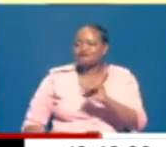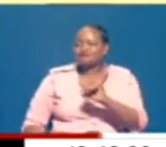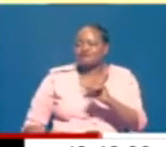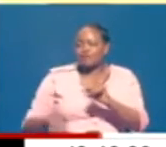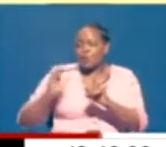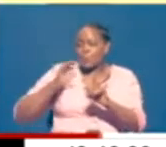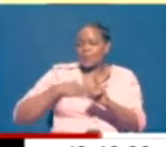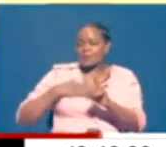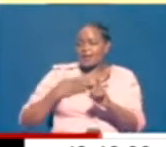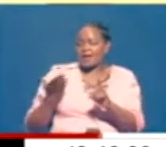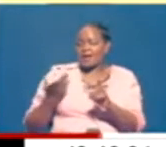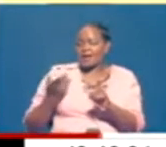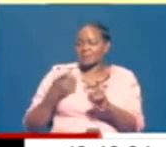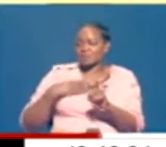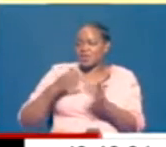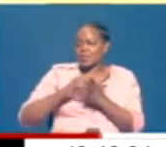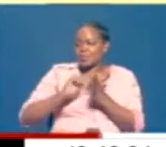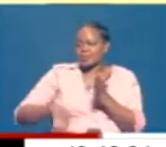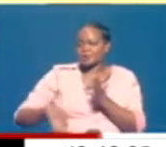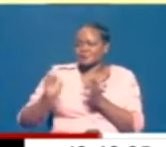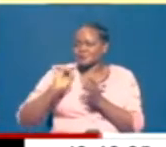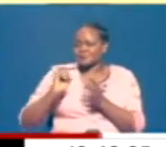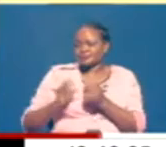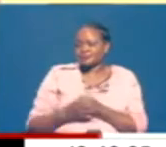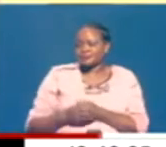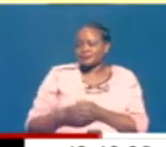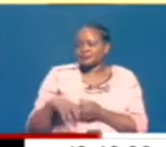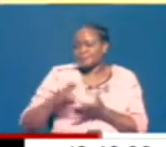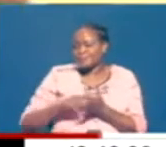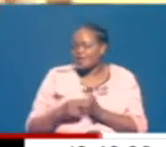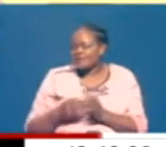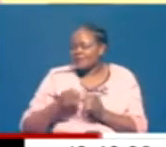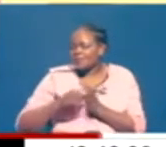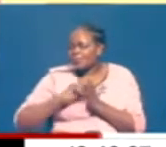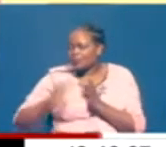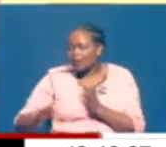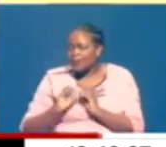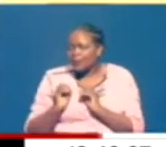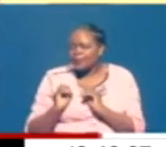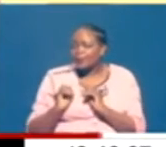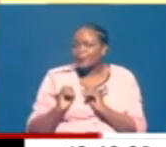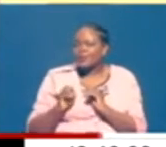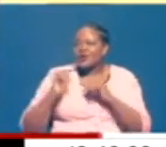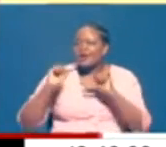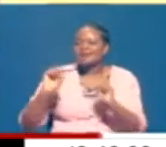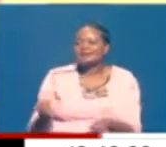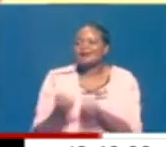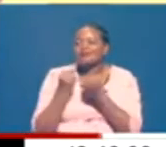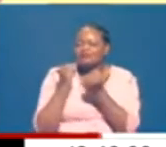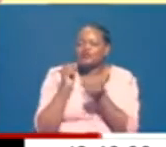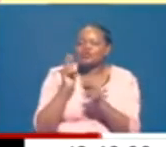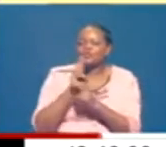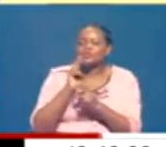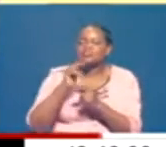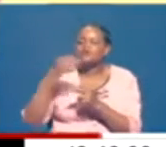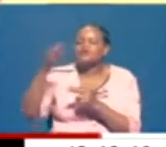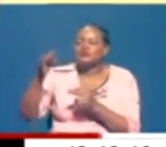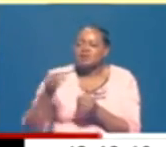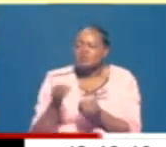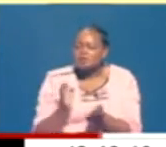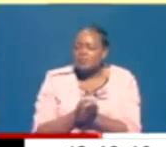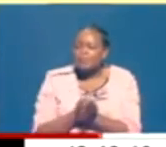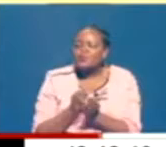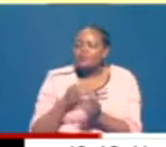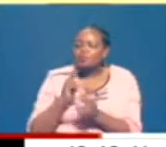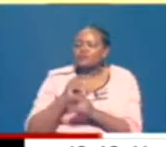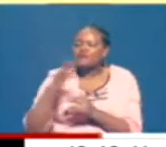yangu. Hawakusema itupwe mbali. So kama itupwe mbali bado mnaweza mkasalvage, mkaitumia, mkahakikisha kwamba zile ambaye